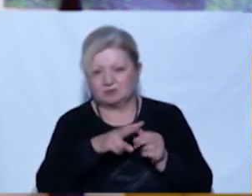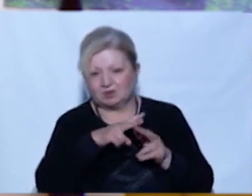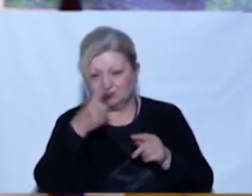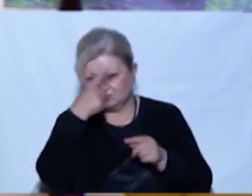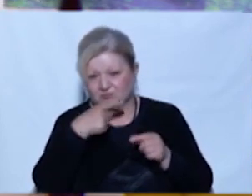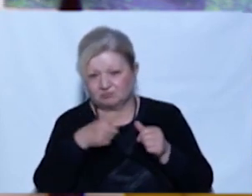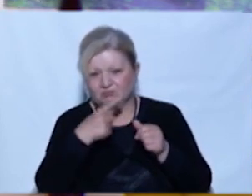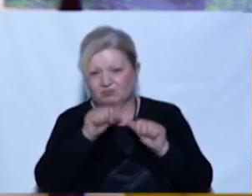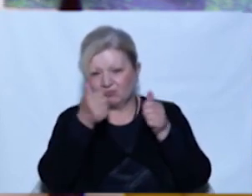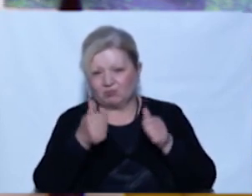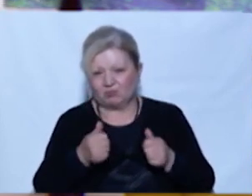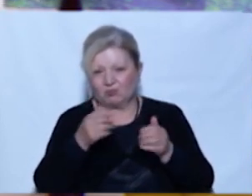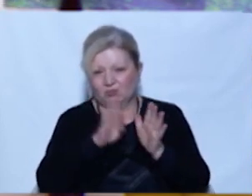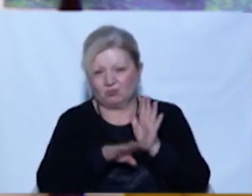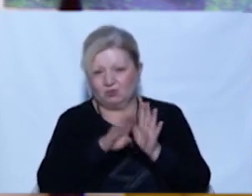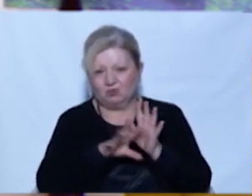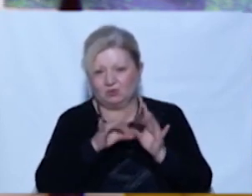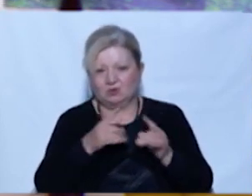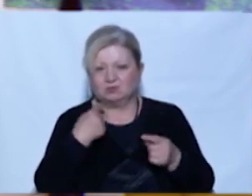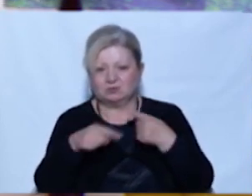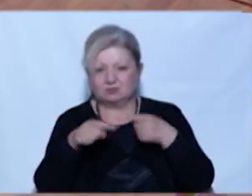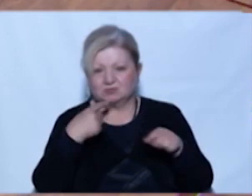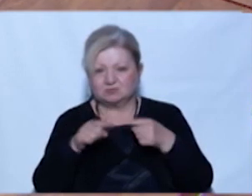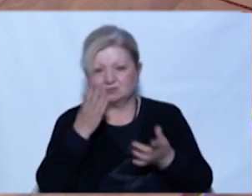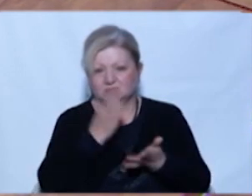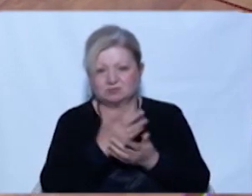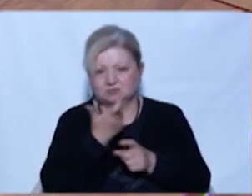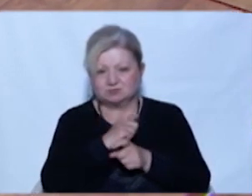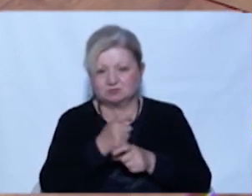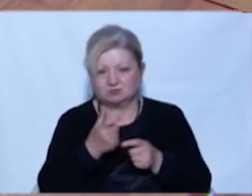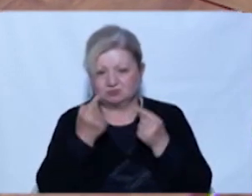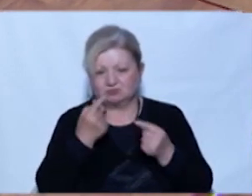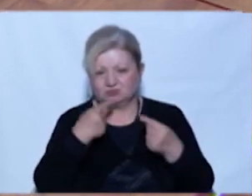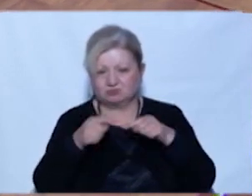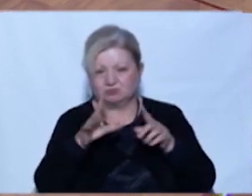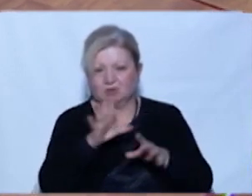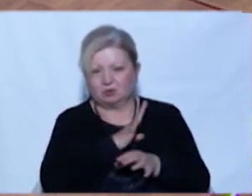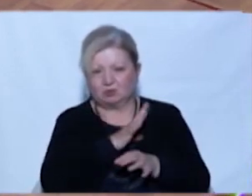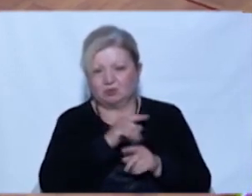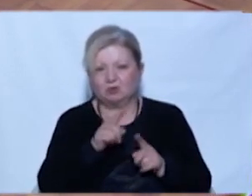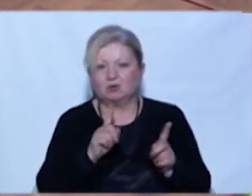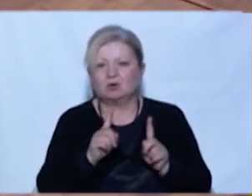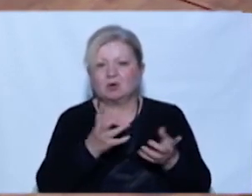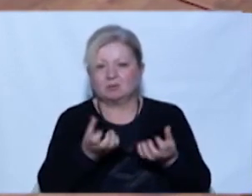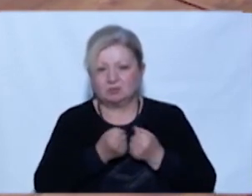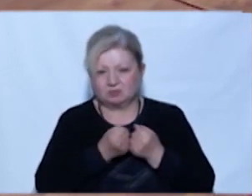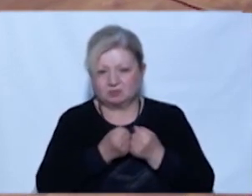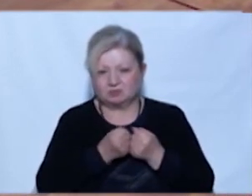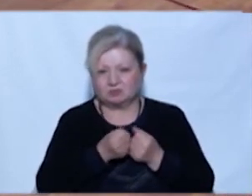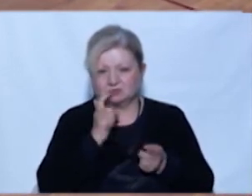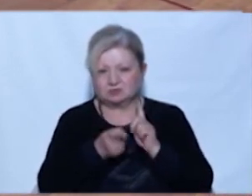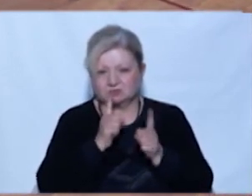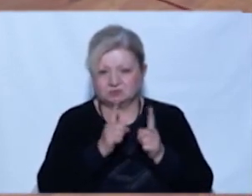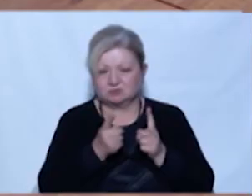ფორმალურია, განსხვავება კი საკმარისზე გაცილებით მეტი იყო. ახლა რა მივიღეთ ჩვენ